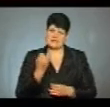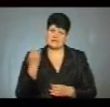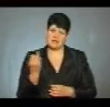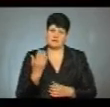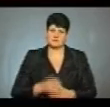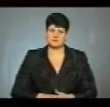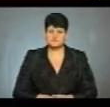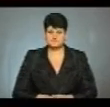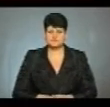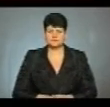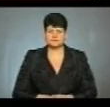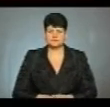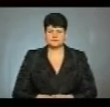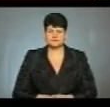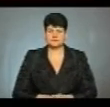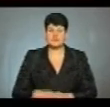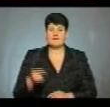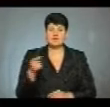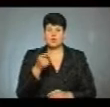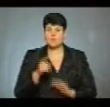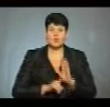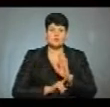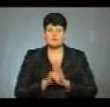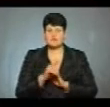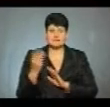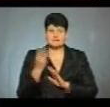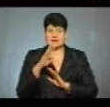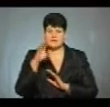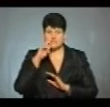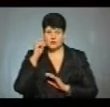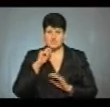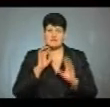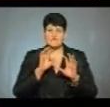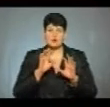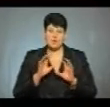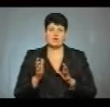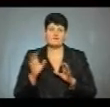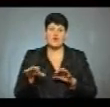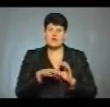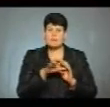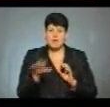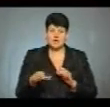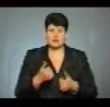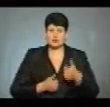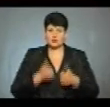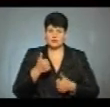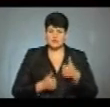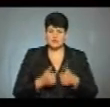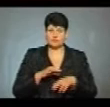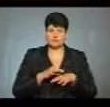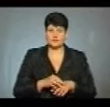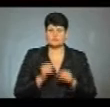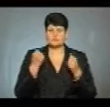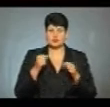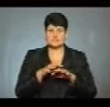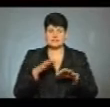Бенцал. В Тернополі розпочався третій всеукраїнський волейбольний турнір пам'яті Віктора Гурніка. Відбувається він у спортзалі